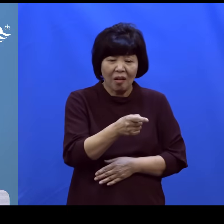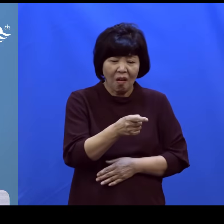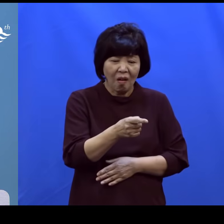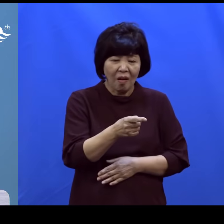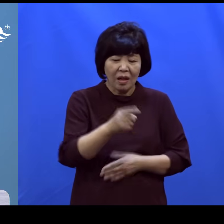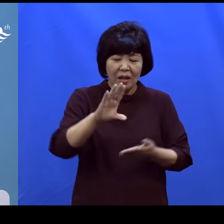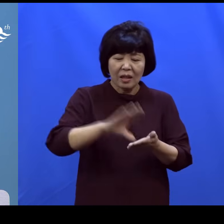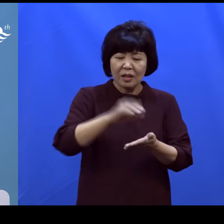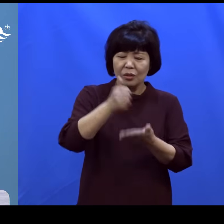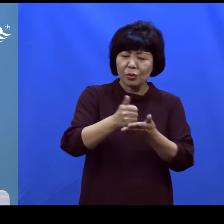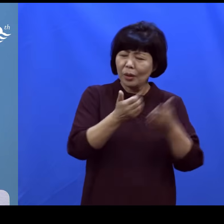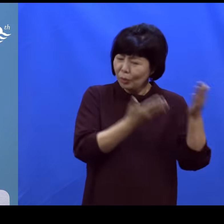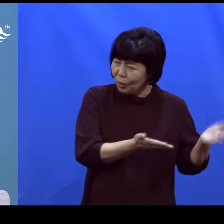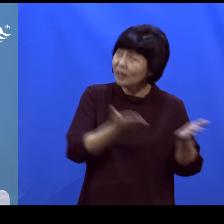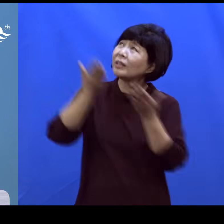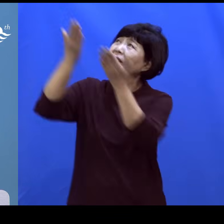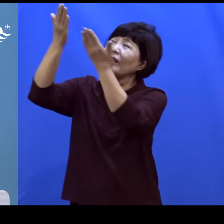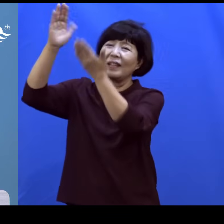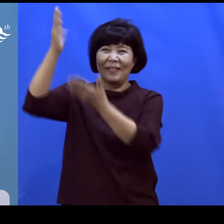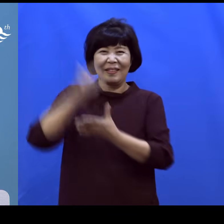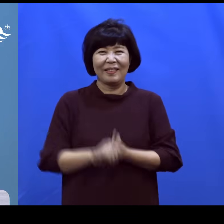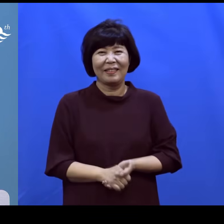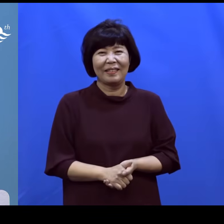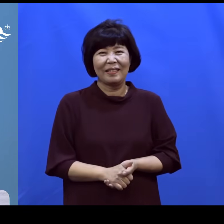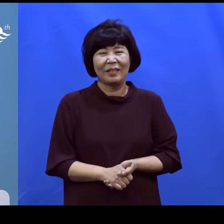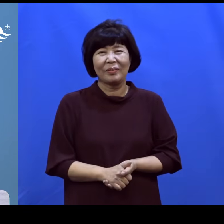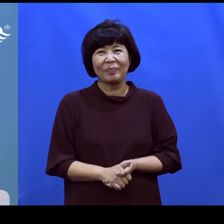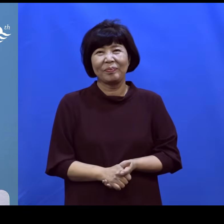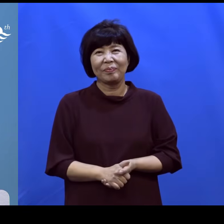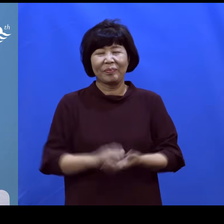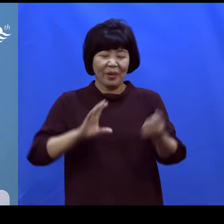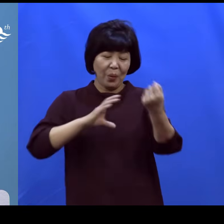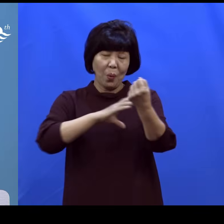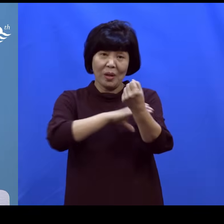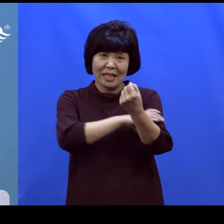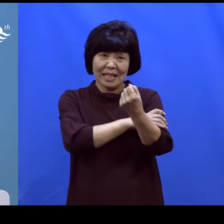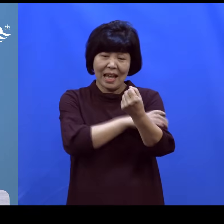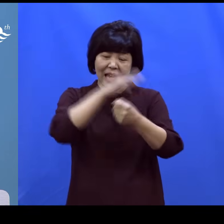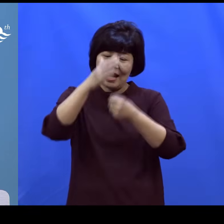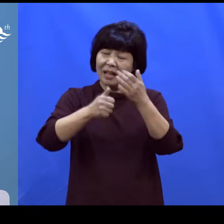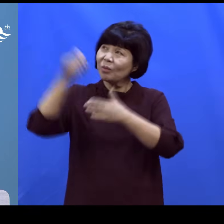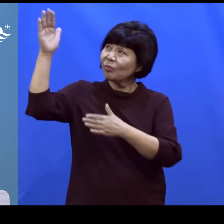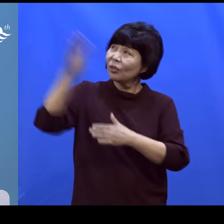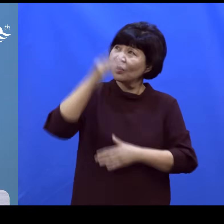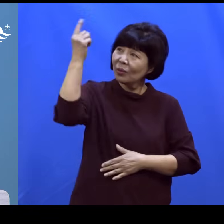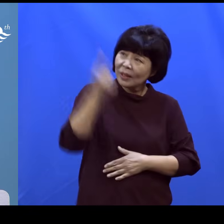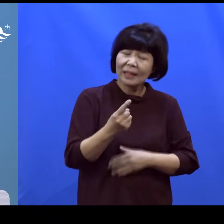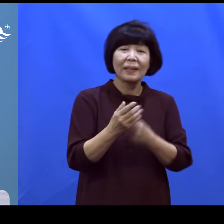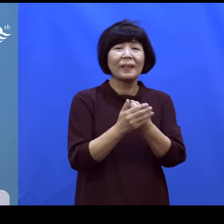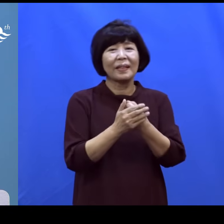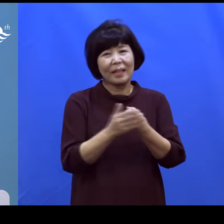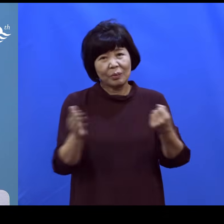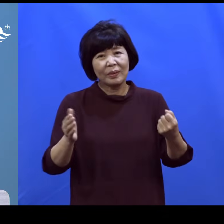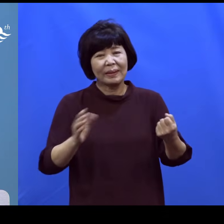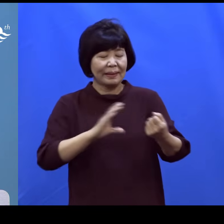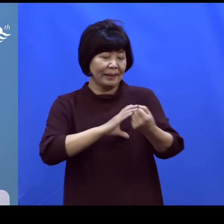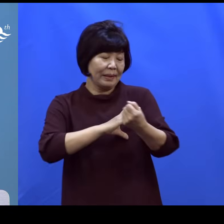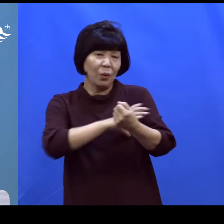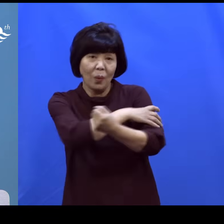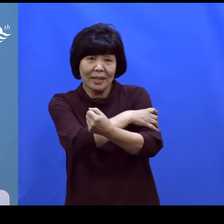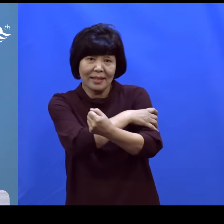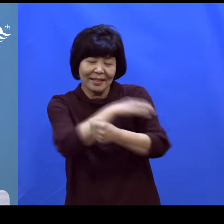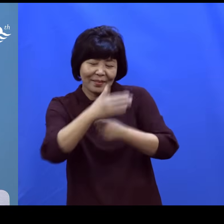왜? 그 권세가, 그 영광이 올 수 있게 했던 권세가 하나님으로부터 왔기 때문에, 그 권세는